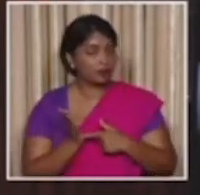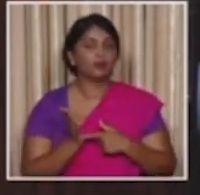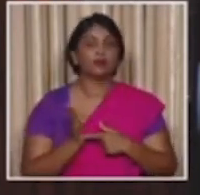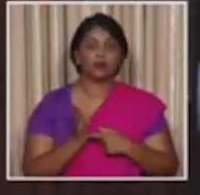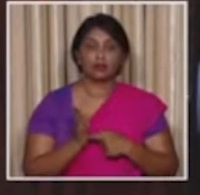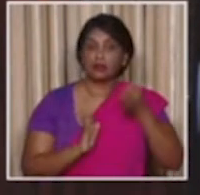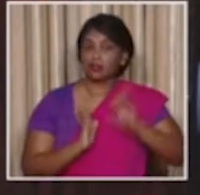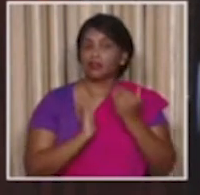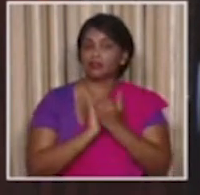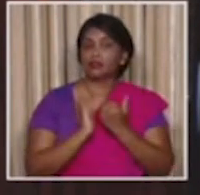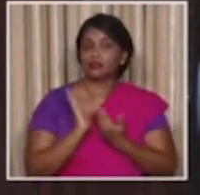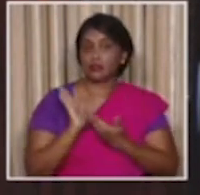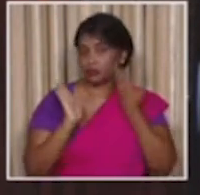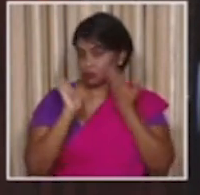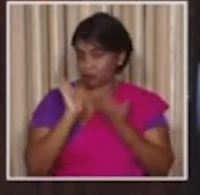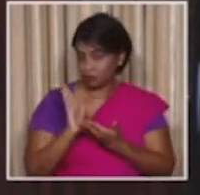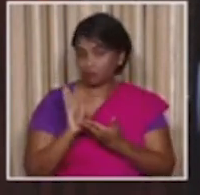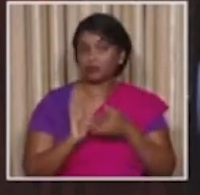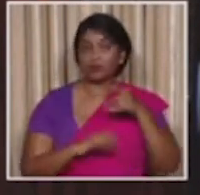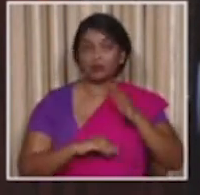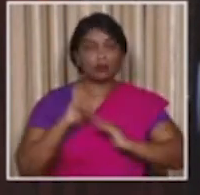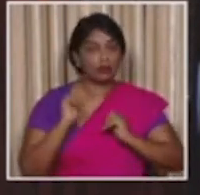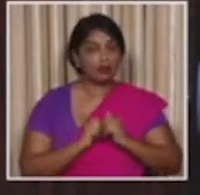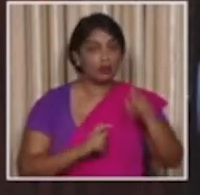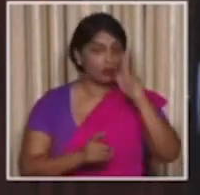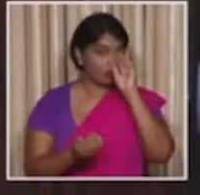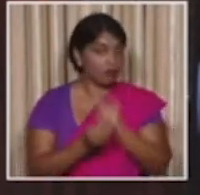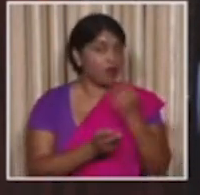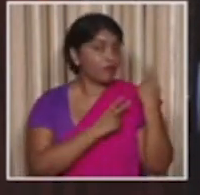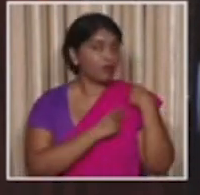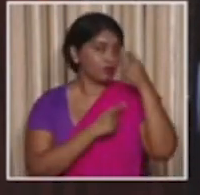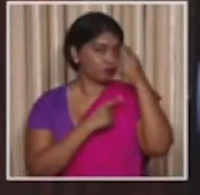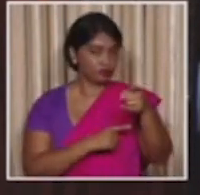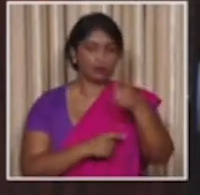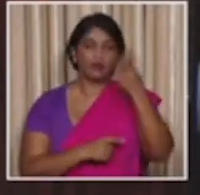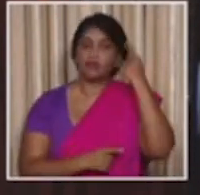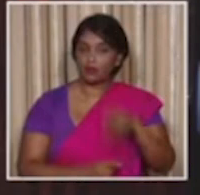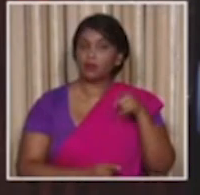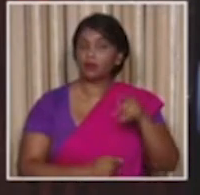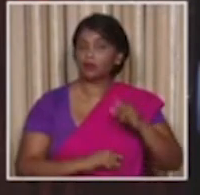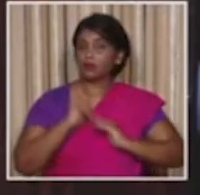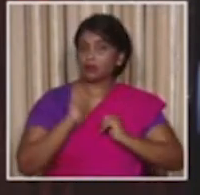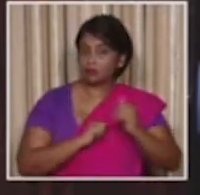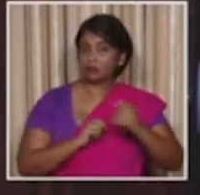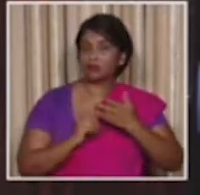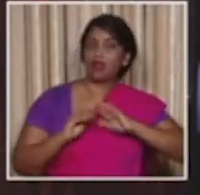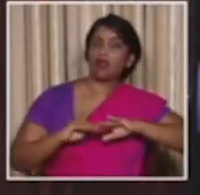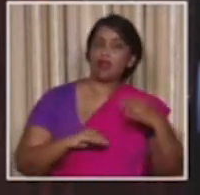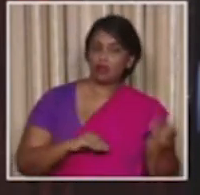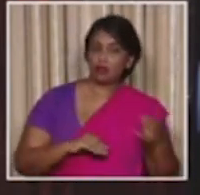වගේම ස්ථාවර නියෝග තුලත් දක්වලා තියෙනවා. ඒ ක්‍රමවේදයේ ආරක්ෂකයා ඔබතුමා. ඒ නිසා ඒ ක්‍රමවේදයට